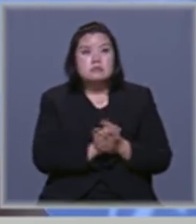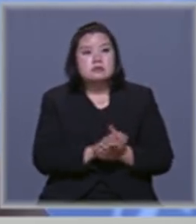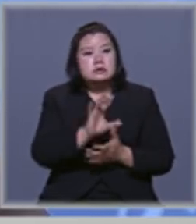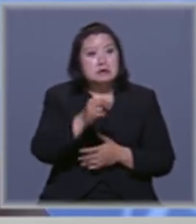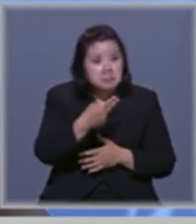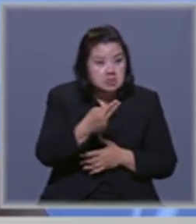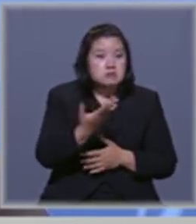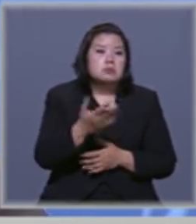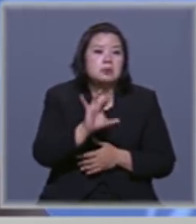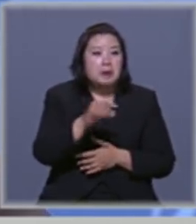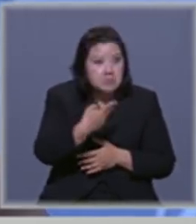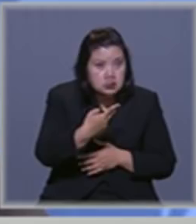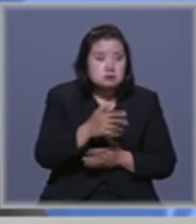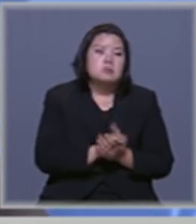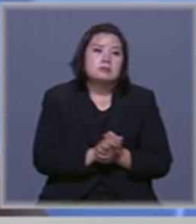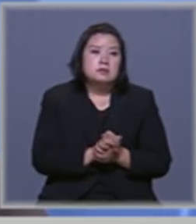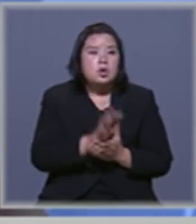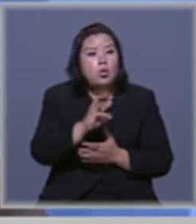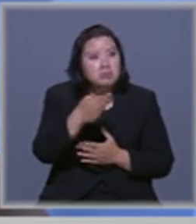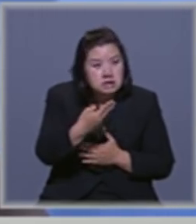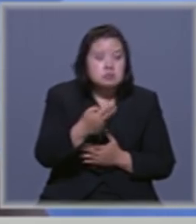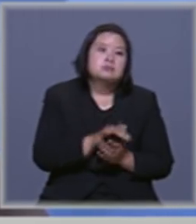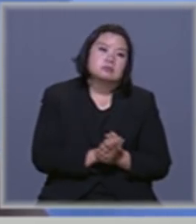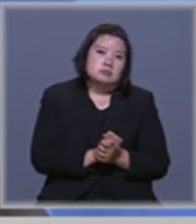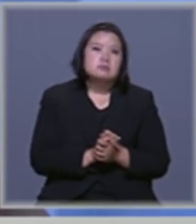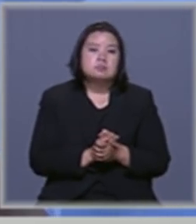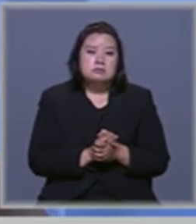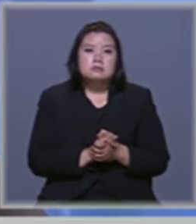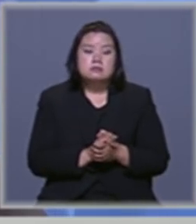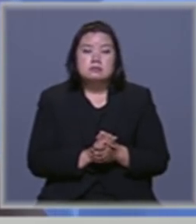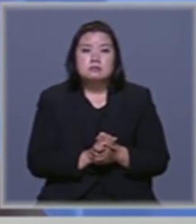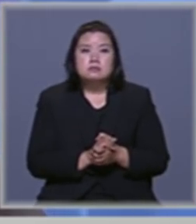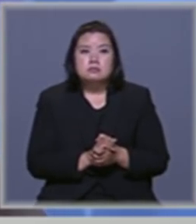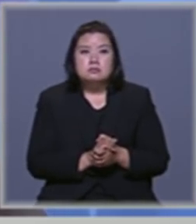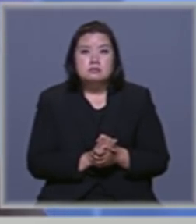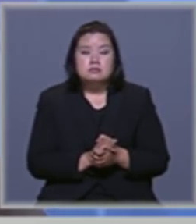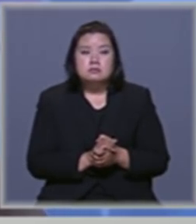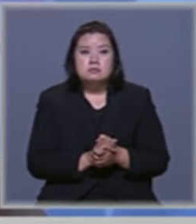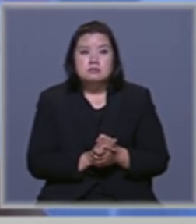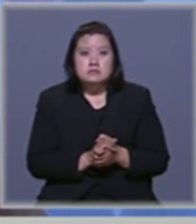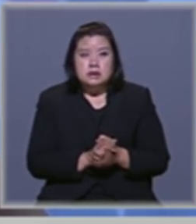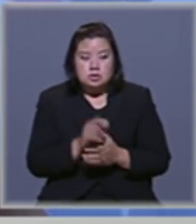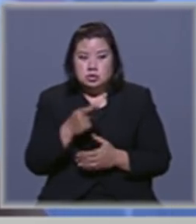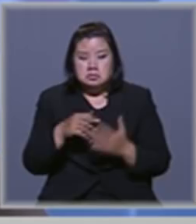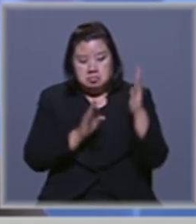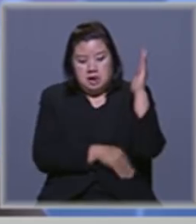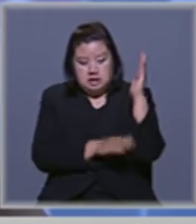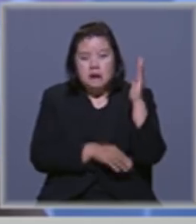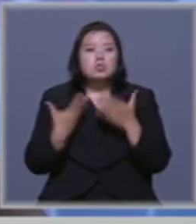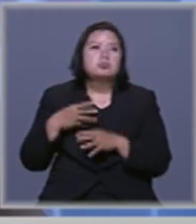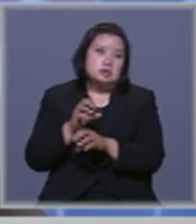70,000 80,000 หรือต่ำๆก็ 60,000 อะไรอย่างงี้ใช่มั้ยฮะอันนี้คือสิ่งที่ประชาธิปัตย์จะได ้ครับ แล้ว